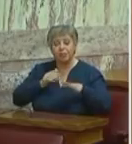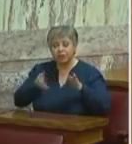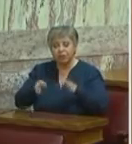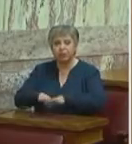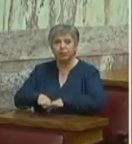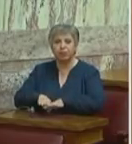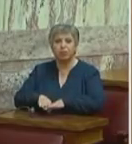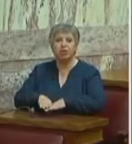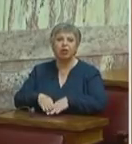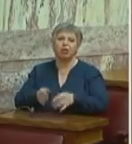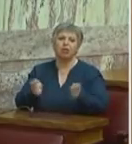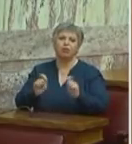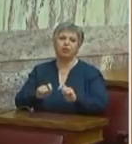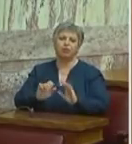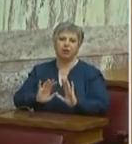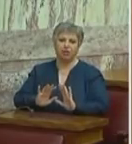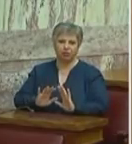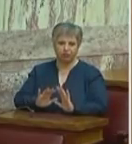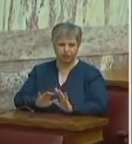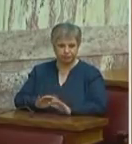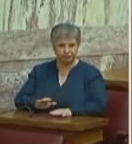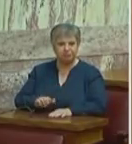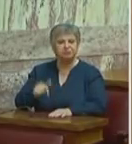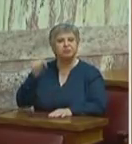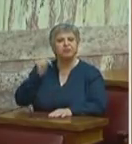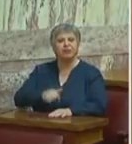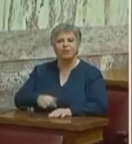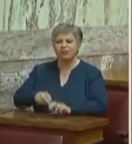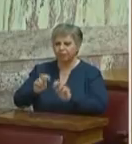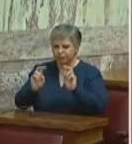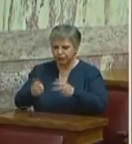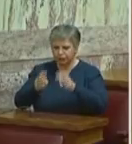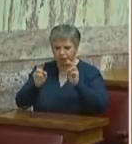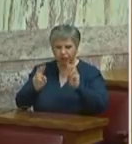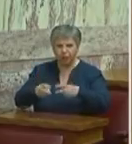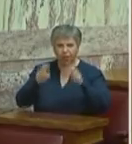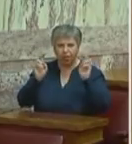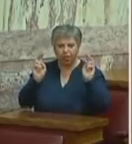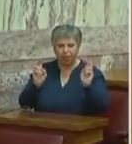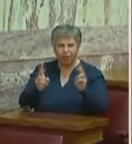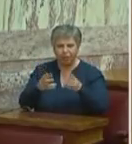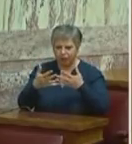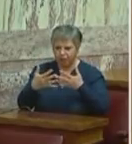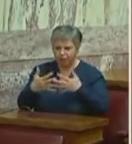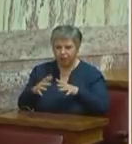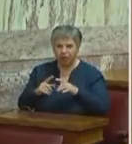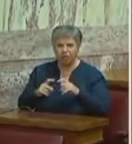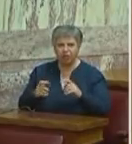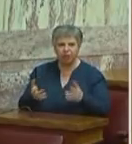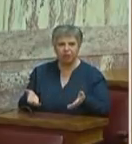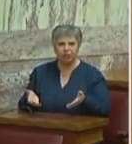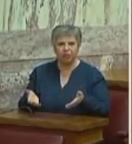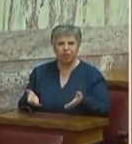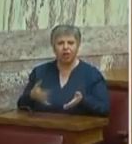αυτά τα τερατουργήματα τα οποία βρίσκουμε μπροστά μας χρόνια τώρα είναι δικά τους κατασκευάσματα. Δικός τους ο νόμος περί